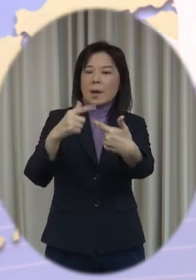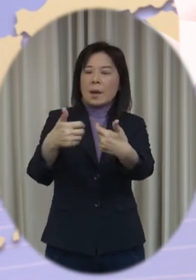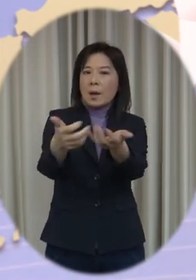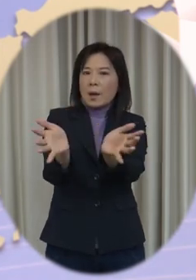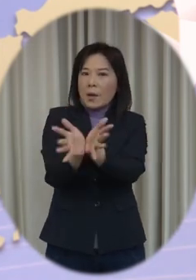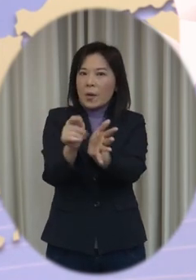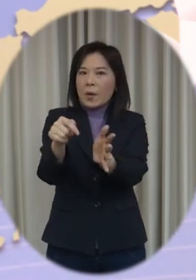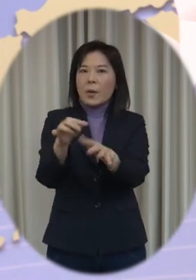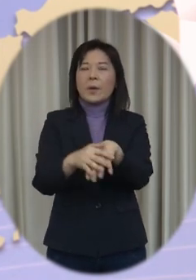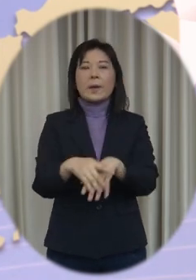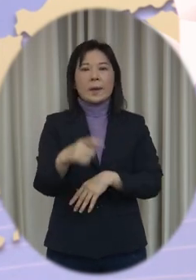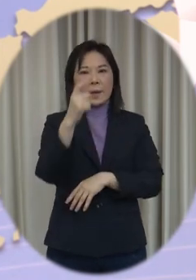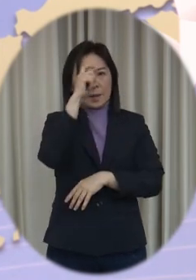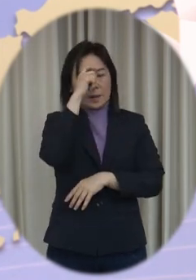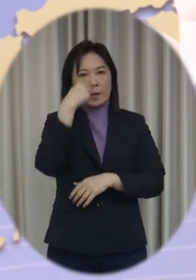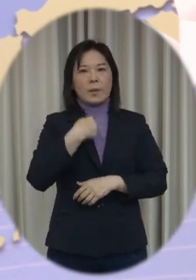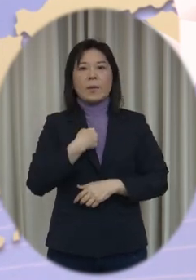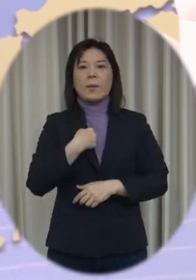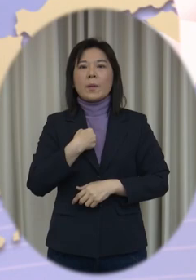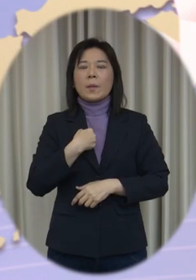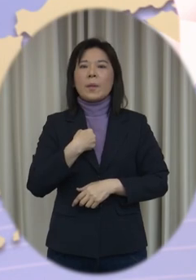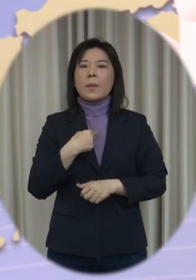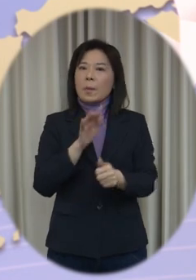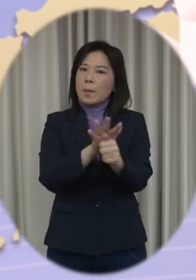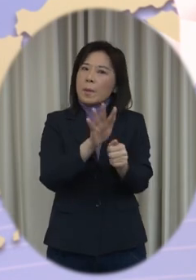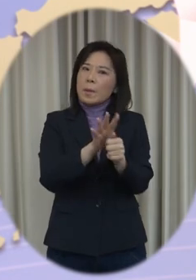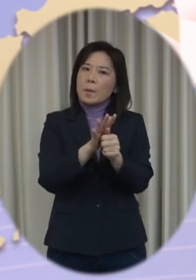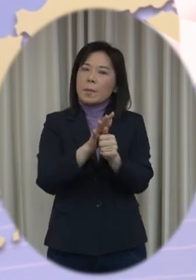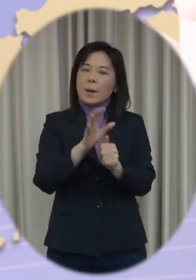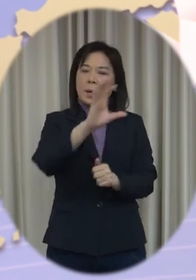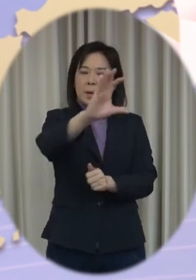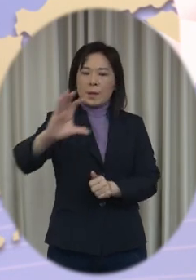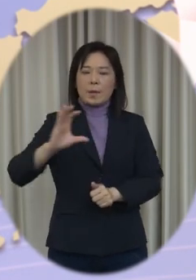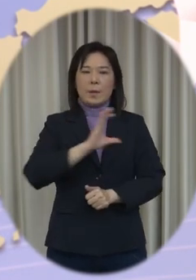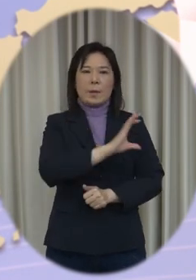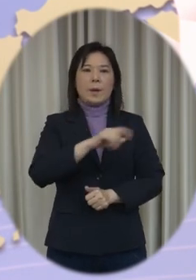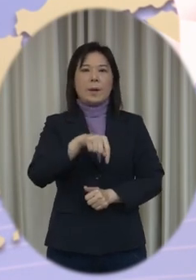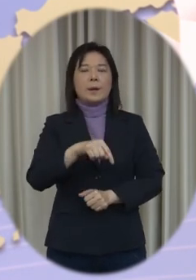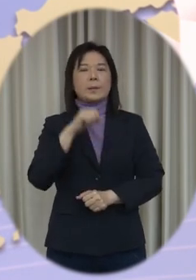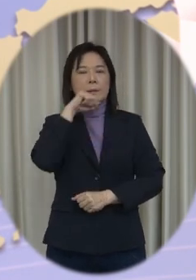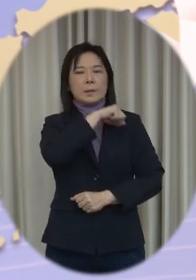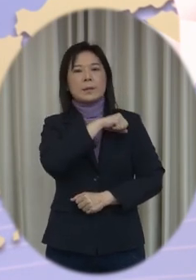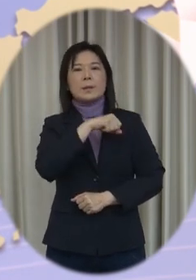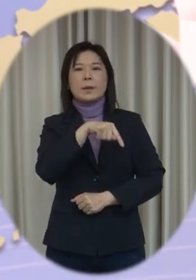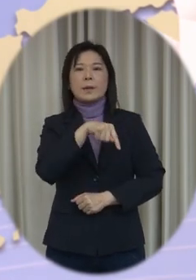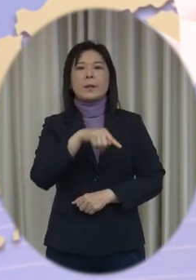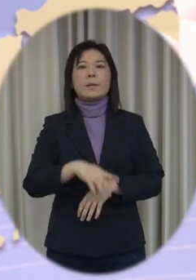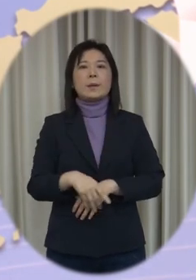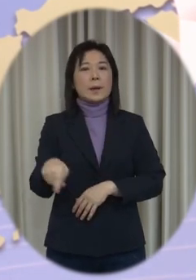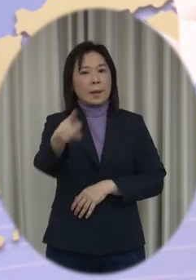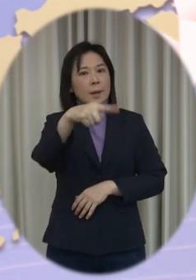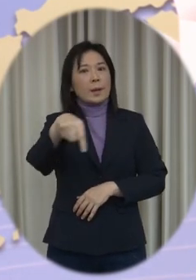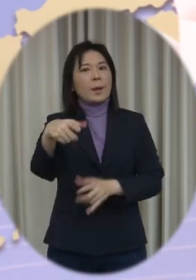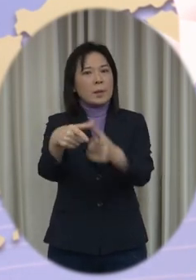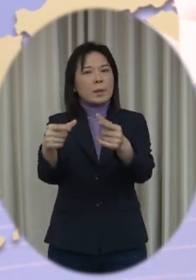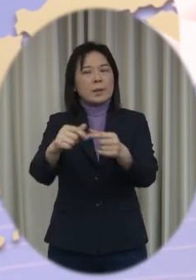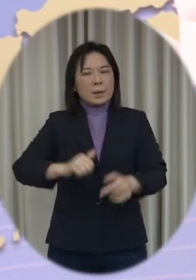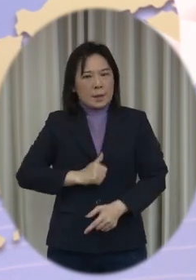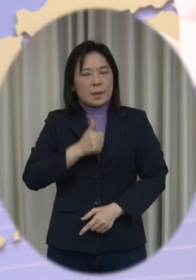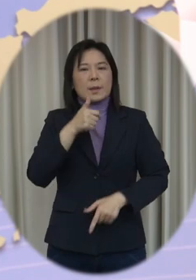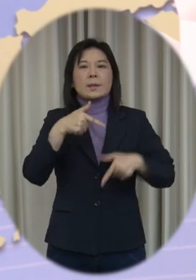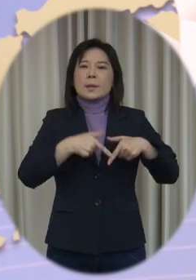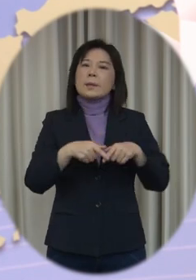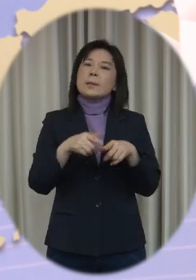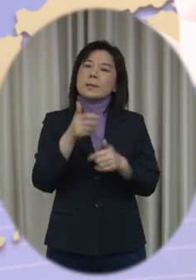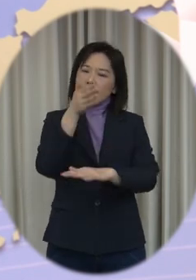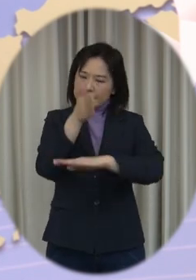不断地要求我一定要帮忙传达给台湾他们衷心的感